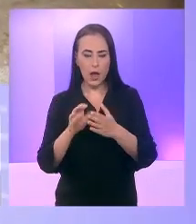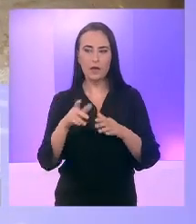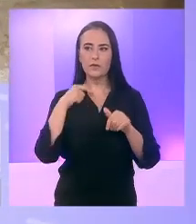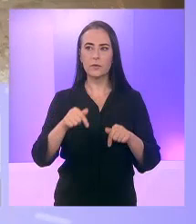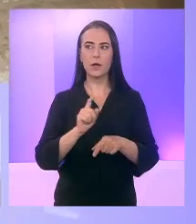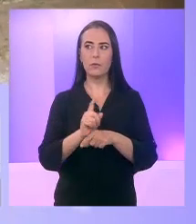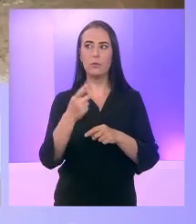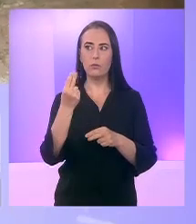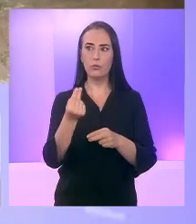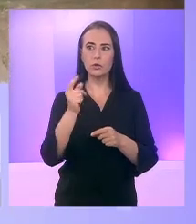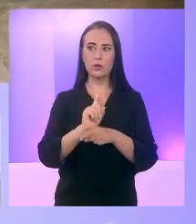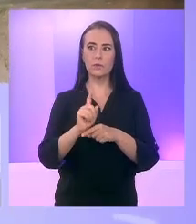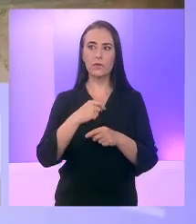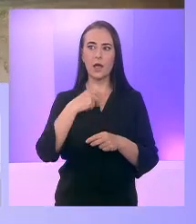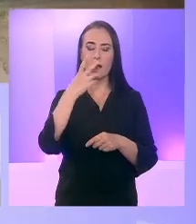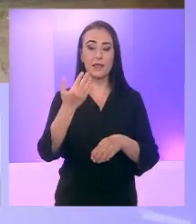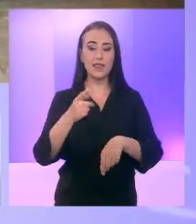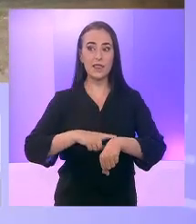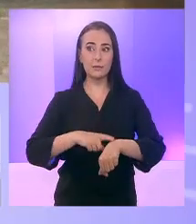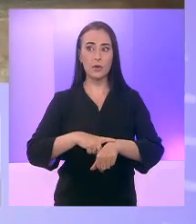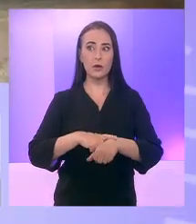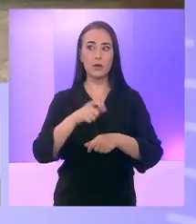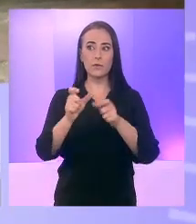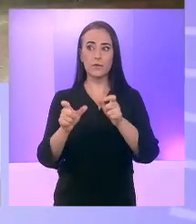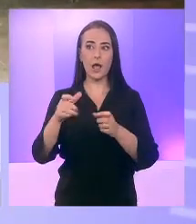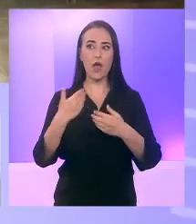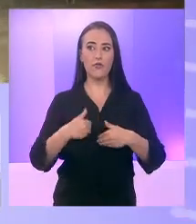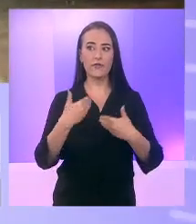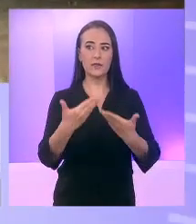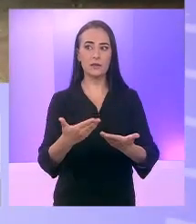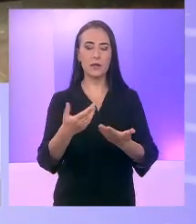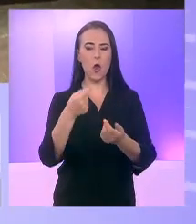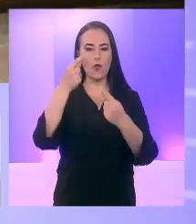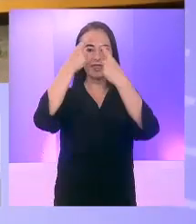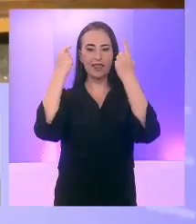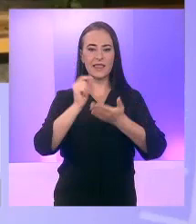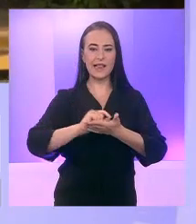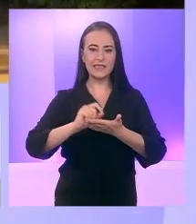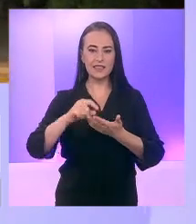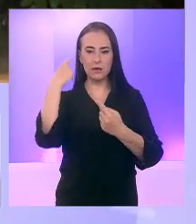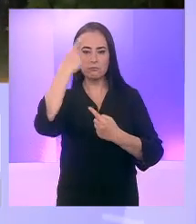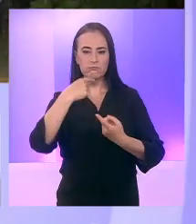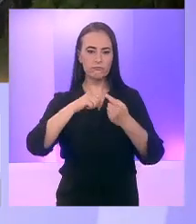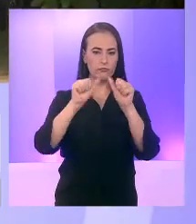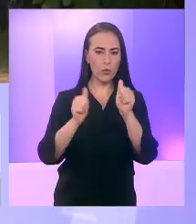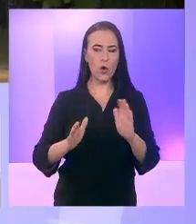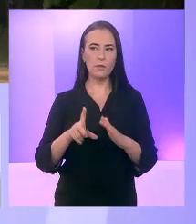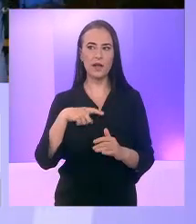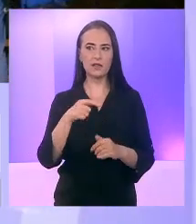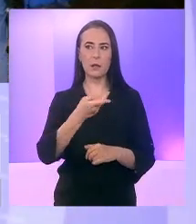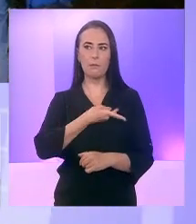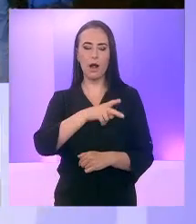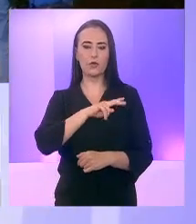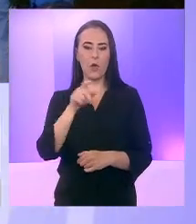câteva secunde bune și iată, în timpul audierilor a oferit o descriere. Avem și noi această parte